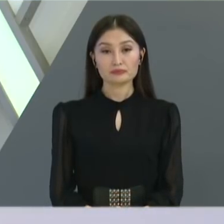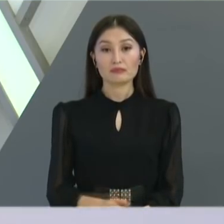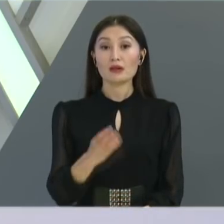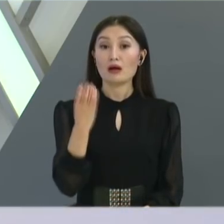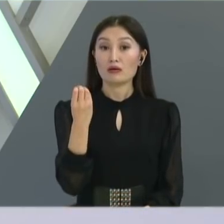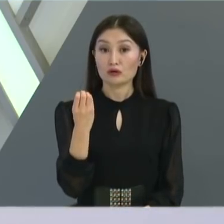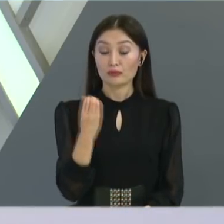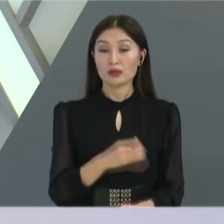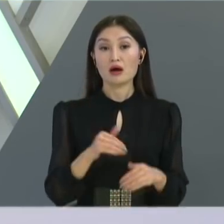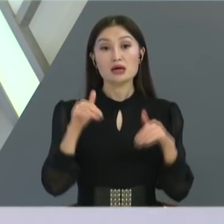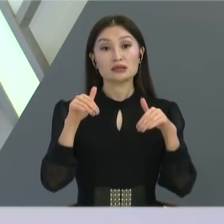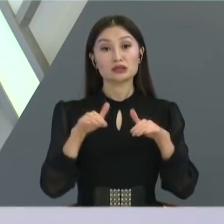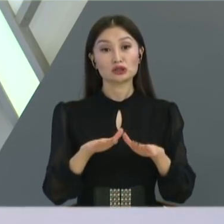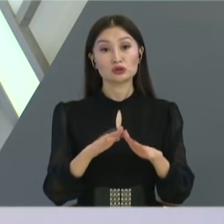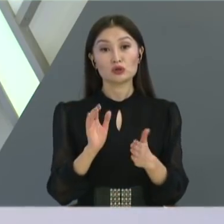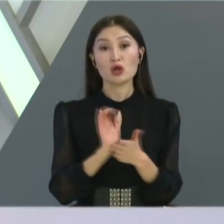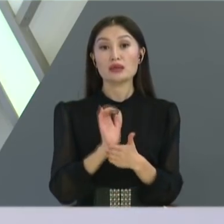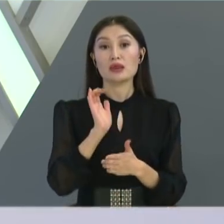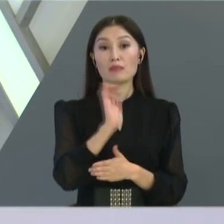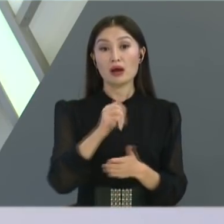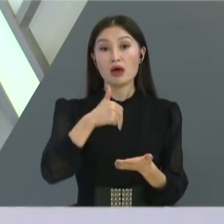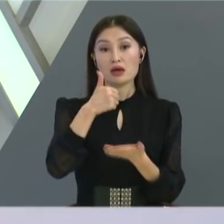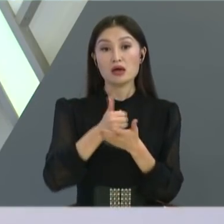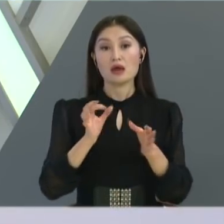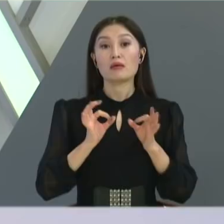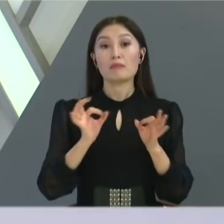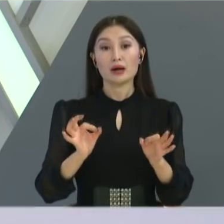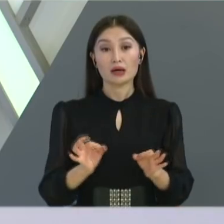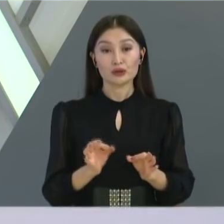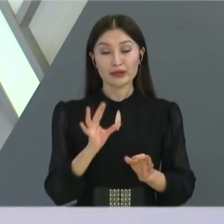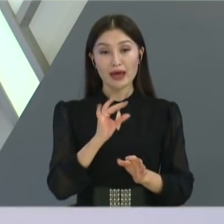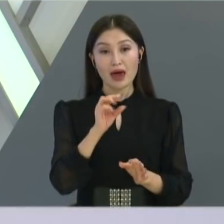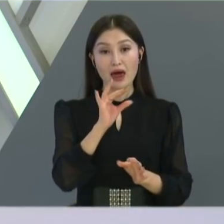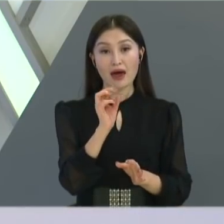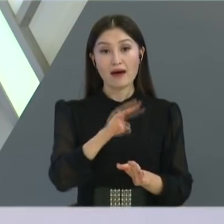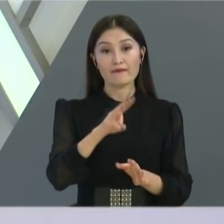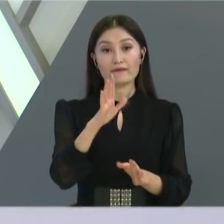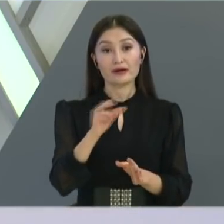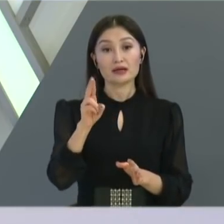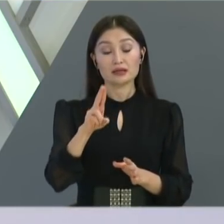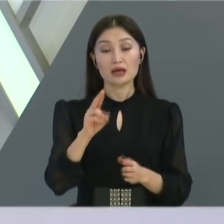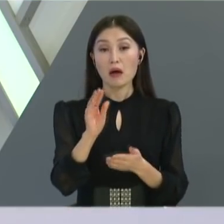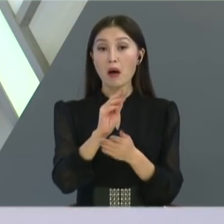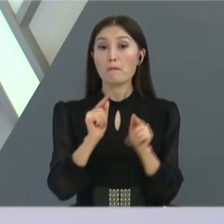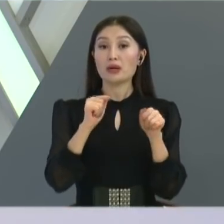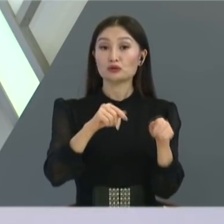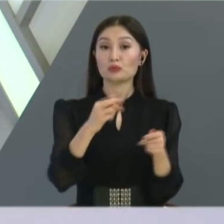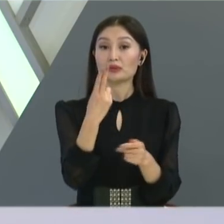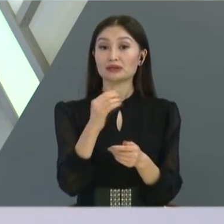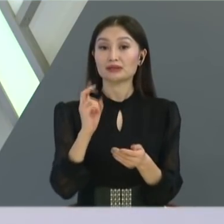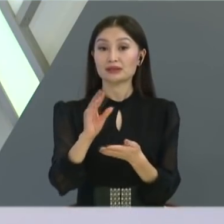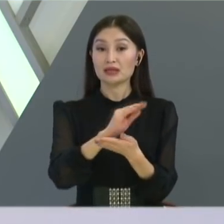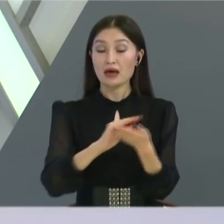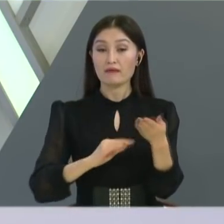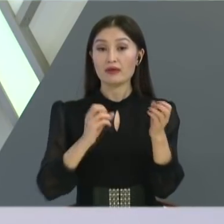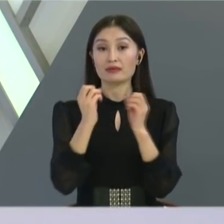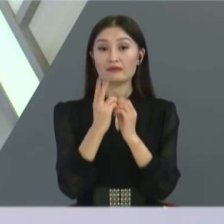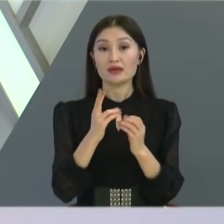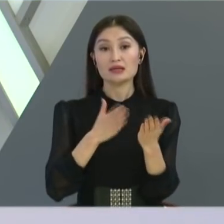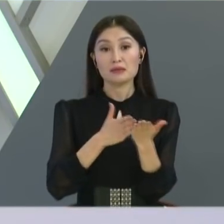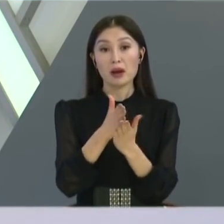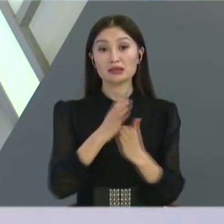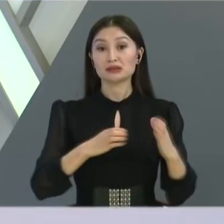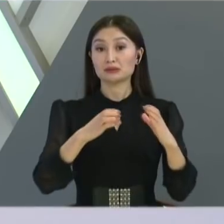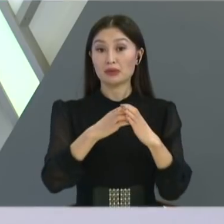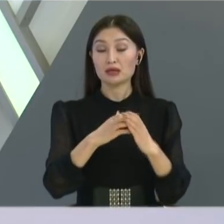Кроме того, решено направить в Генпрокуратуру и МВД поступившее в ЦИК заявление 12 политических